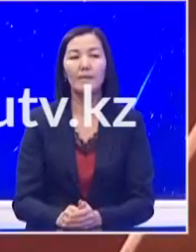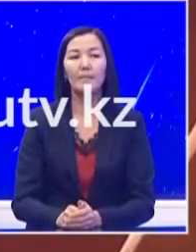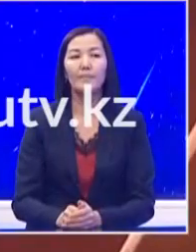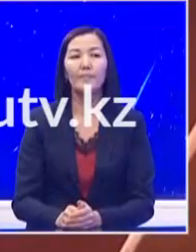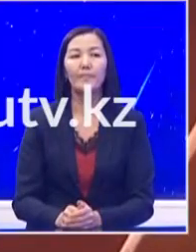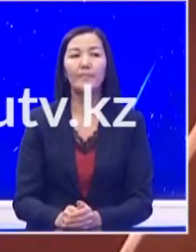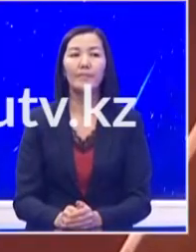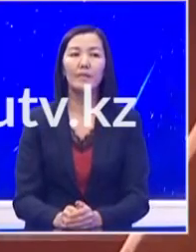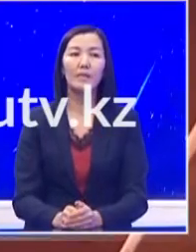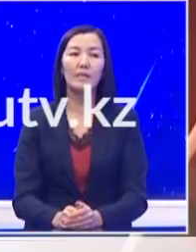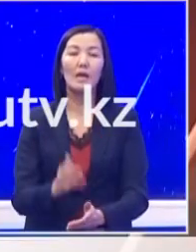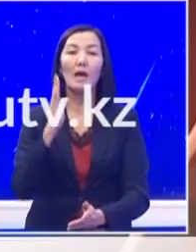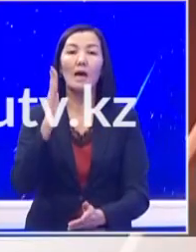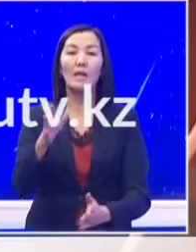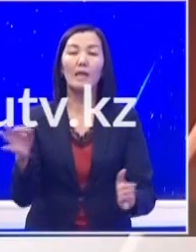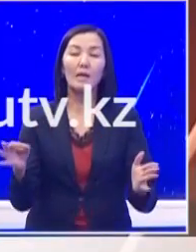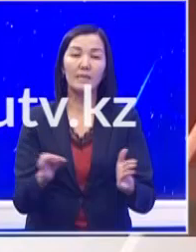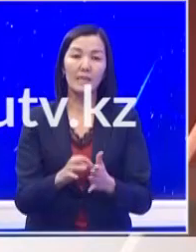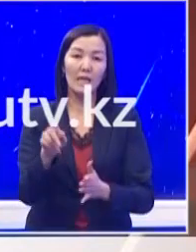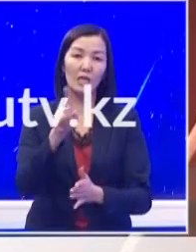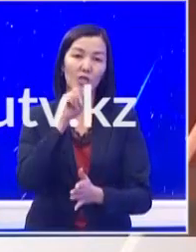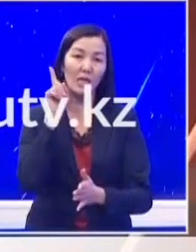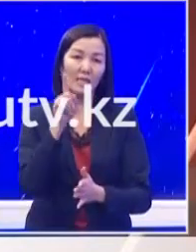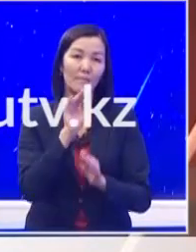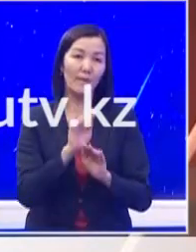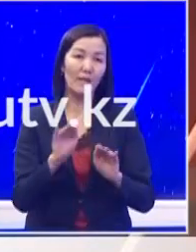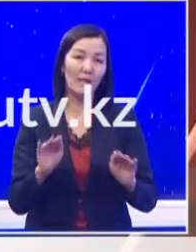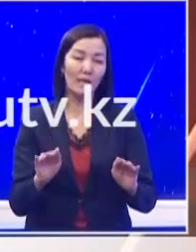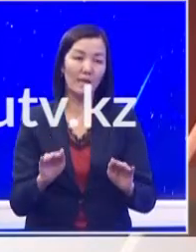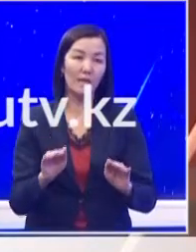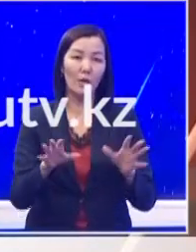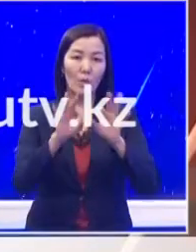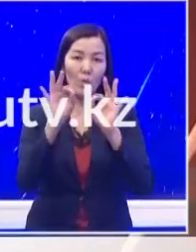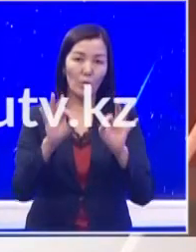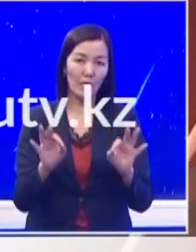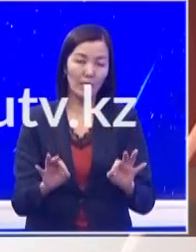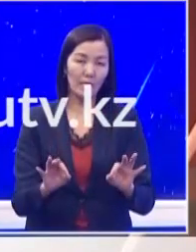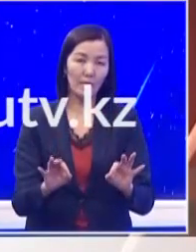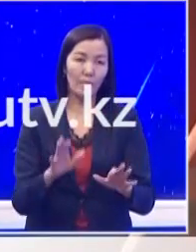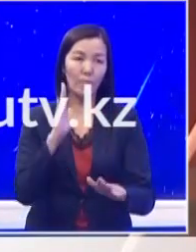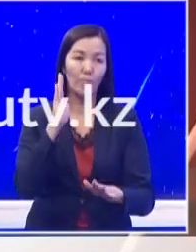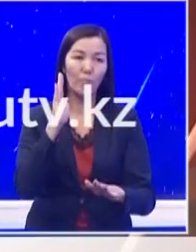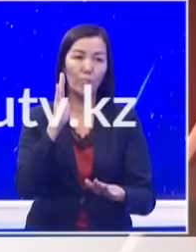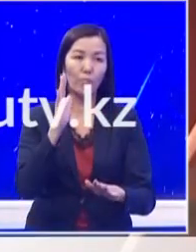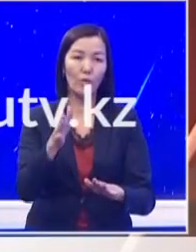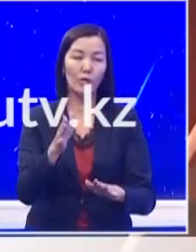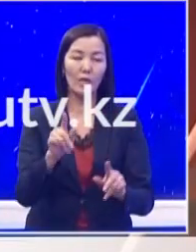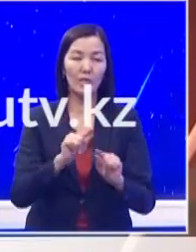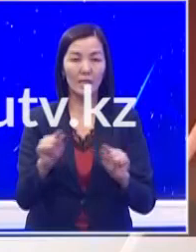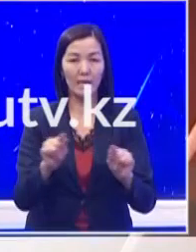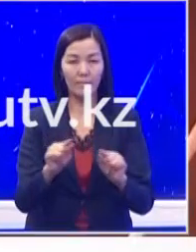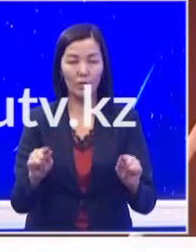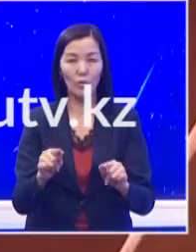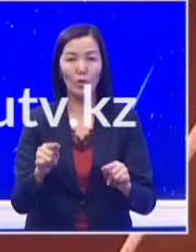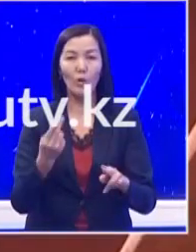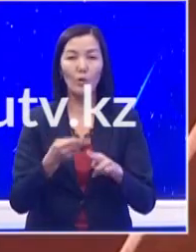Негізгі алға қойылған мақсат біздің жас жыршылық өнерді болашақ ұрпаққа дәріптеу. Өйткені